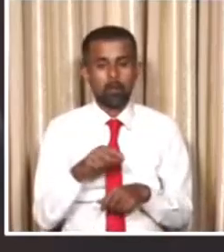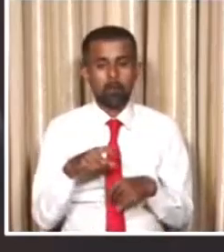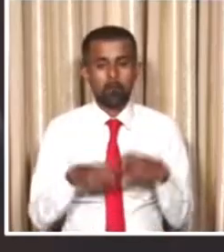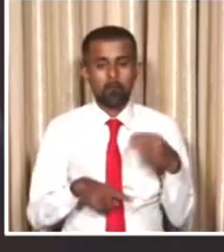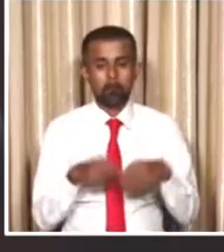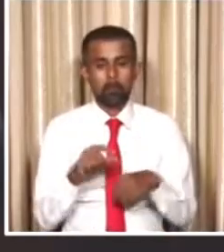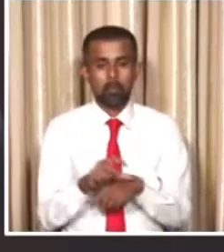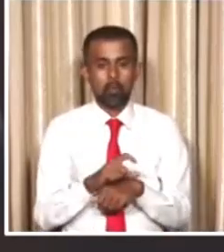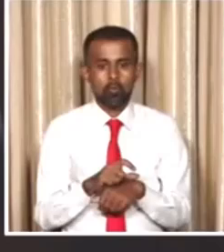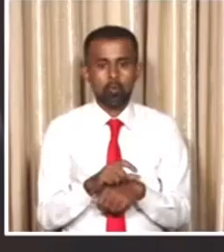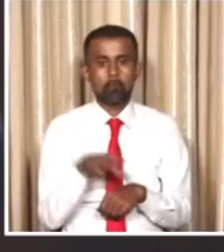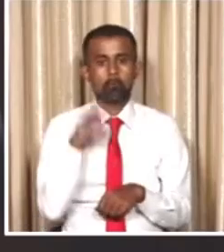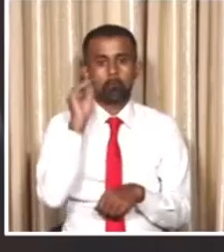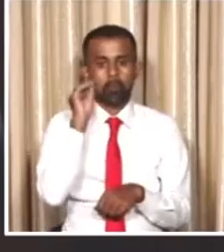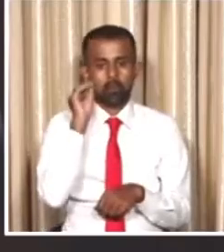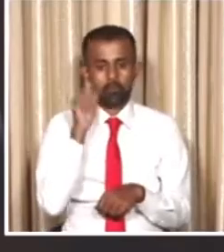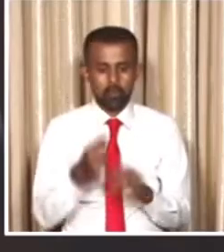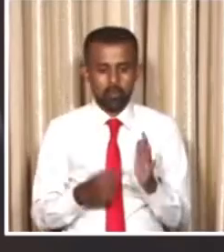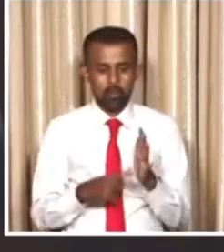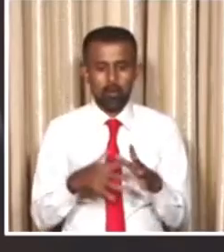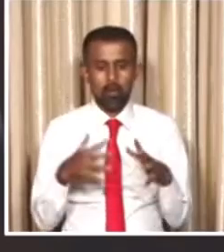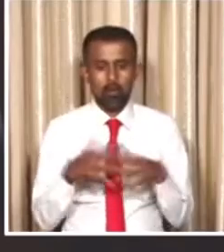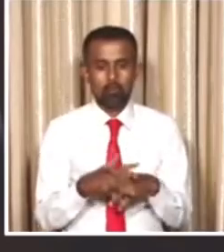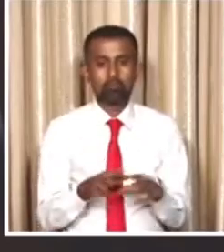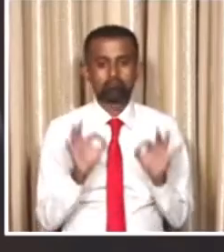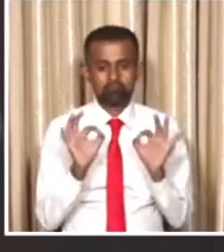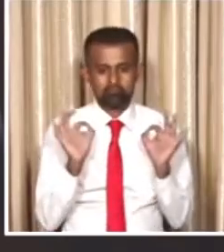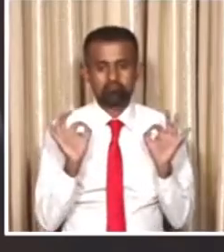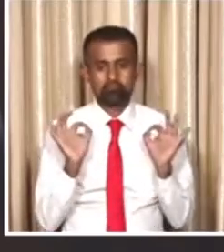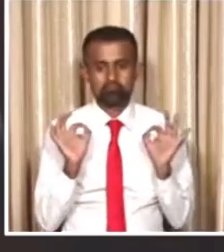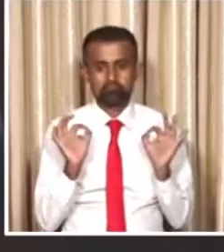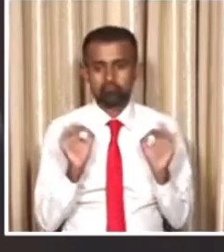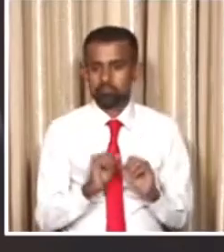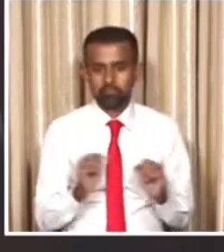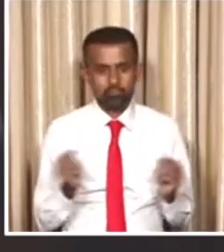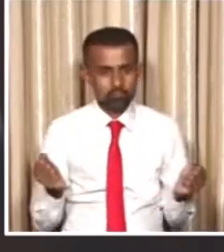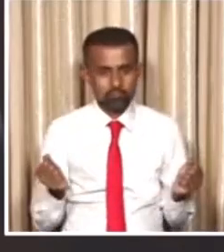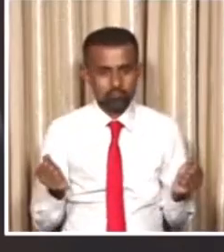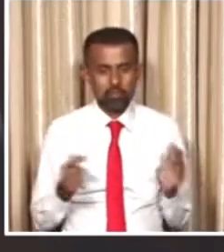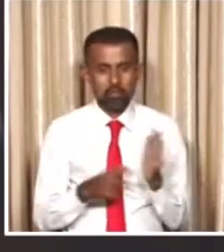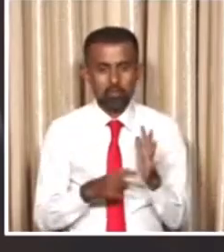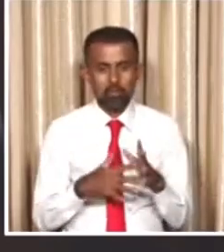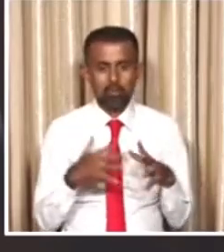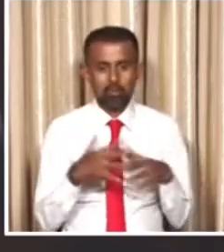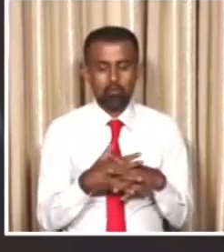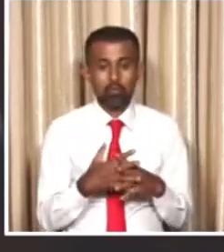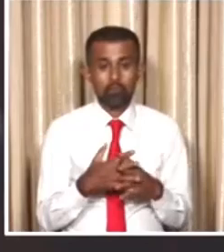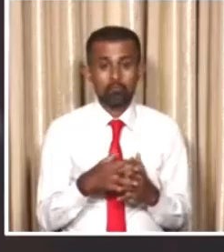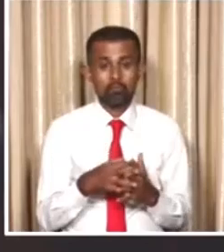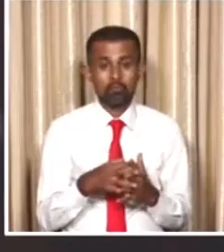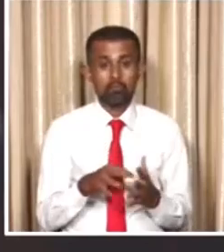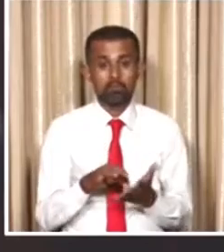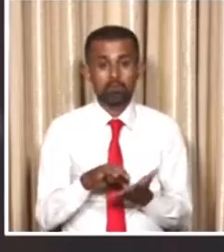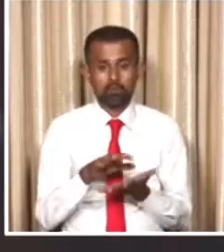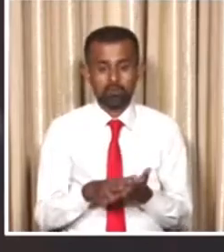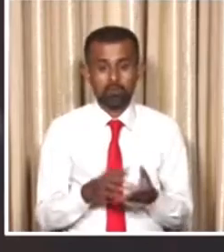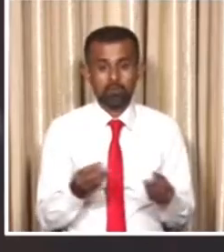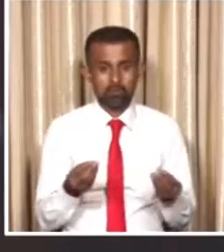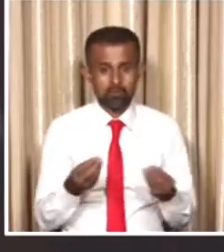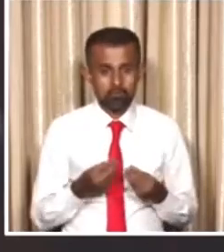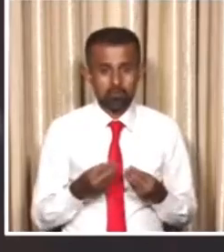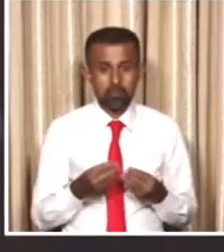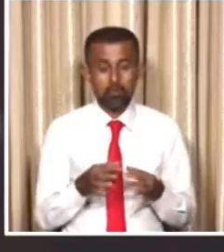කොමිසමත් පිළිගත්තා මේක නීත්‍යානුකූල නාම යෝජනා පත්‍රයක් නොවේ, මේක නීත්‍යානුකූලව ඉදිරිපත් කරනු ලැබූ නාම